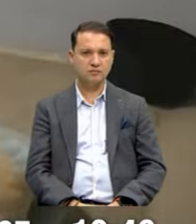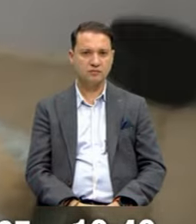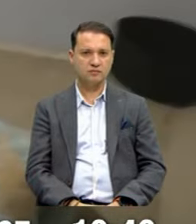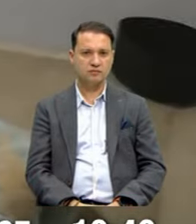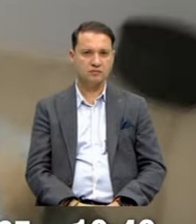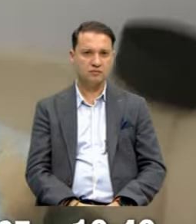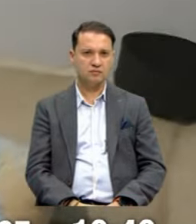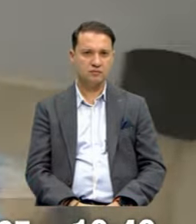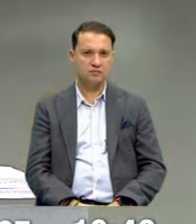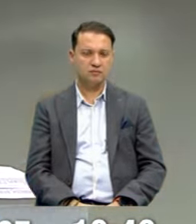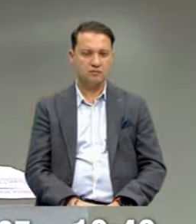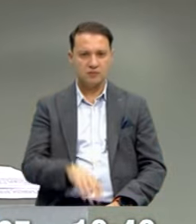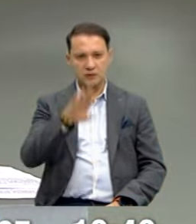yapıyorsunuz?